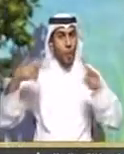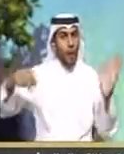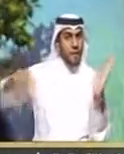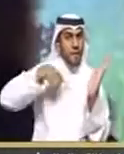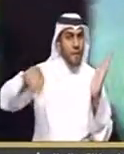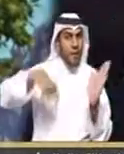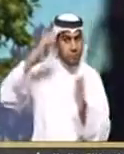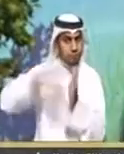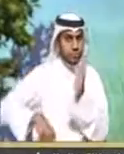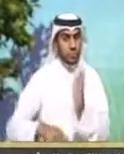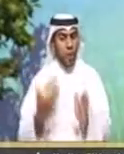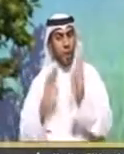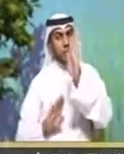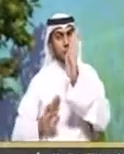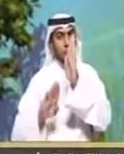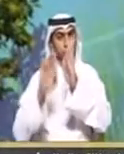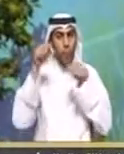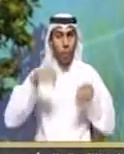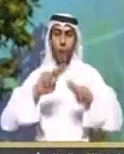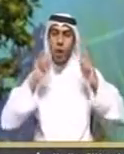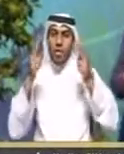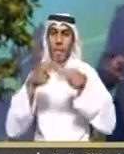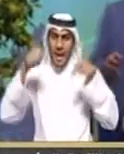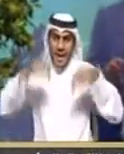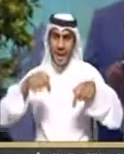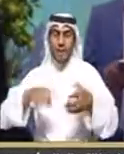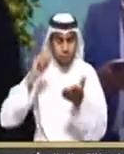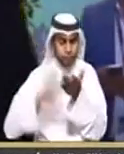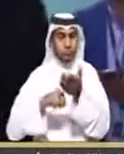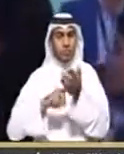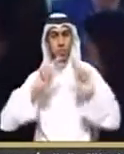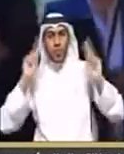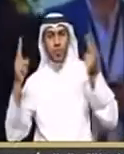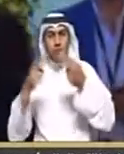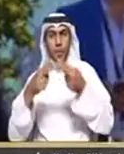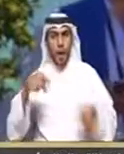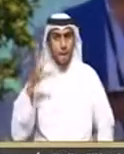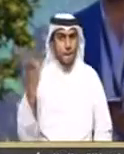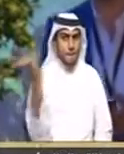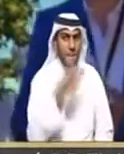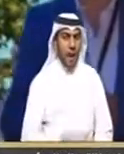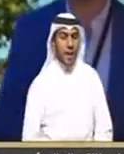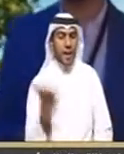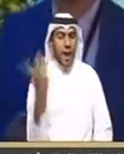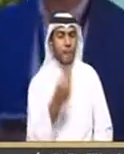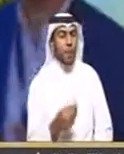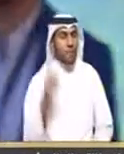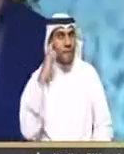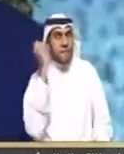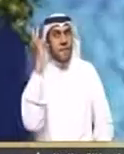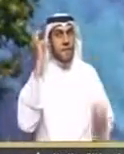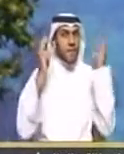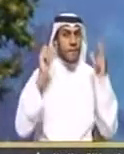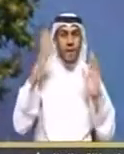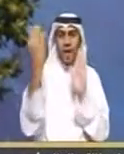بالتنمية المستدامة، وهذا المنتدى أتى للتأكيد على أهمية 17 مبادرة، واللي من ضمنها